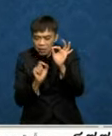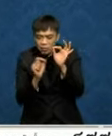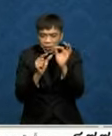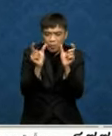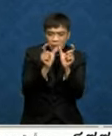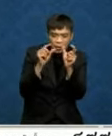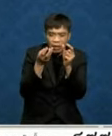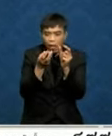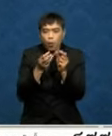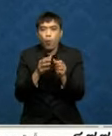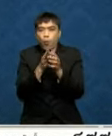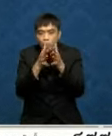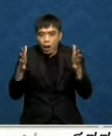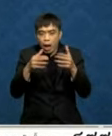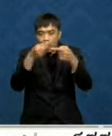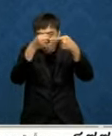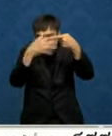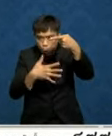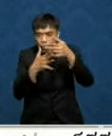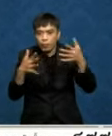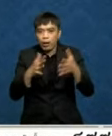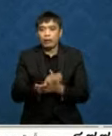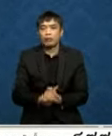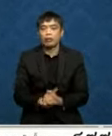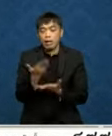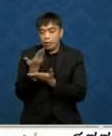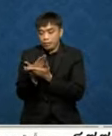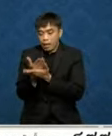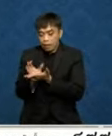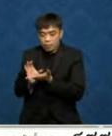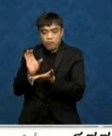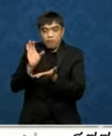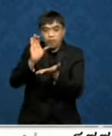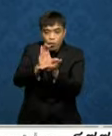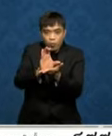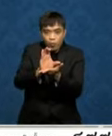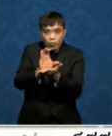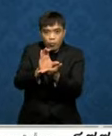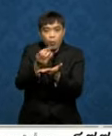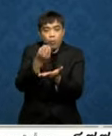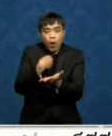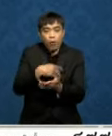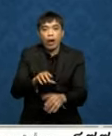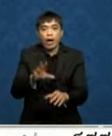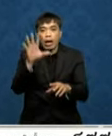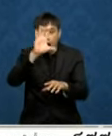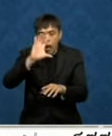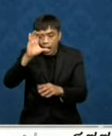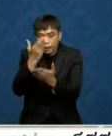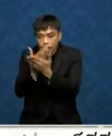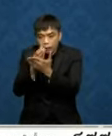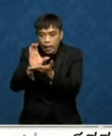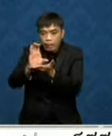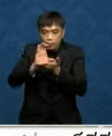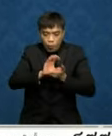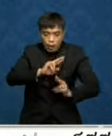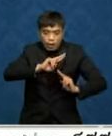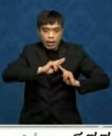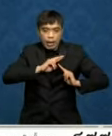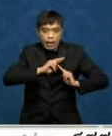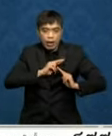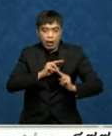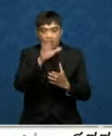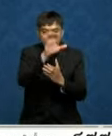ประธานครับทุนนะครับท่านไปเขียนการควบคุมการหาทุนพรรคการเมืองนี่มากมายจนกระทั่ง